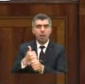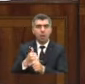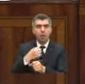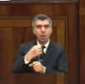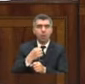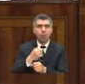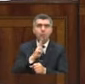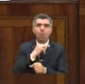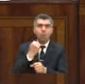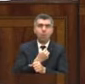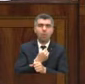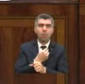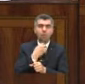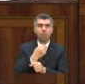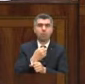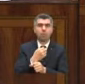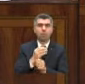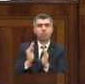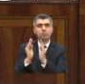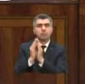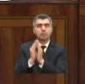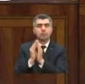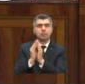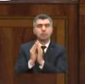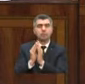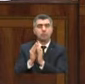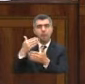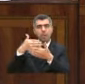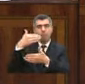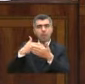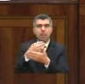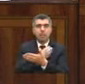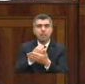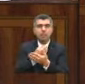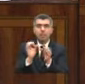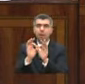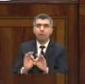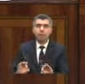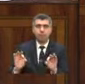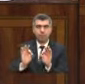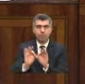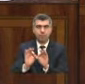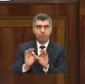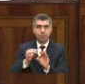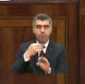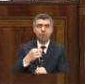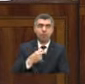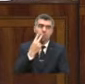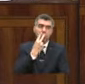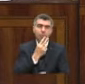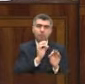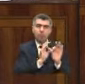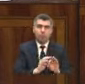الحكومه ديالي دي 10 سنين ديال العداله والتنميه ما بنات حتى مستشفى، وهذا اكيد بانه غاب عليه واحد المجموعه من المعطيات